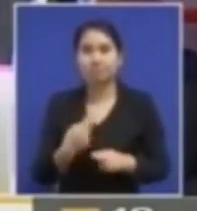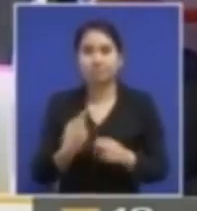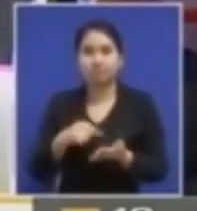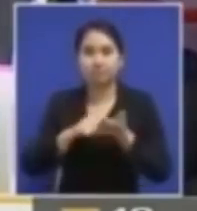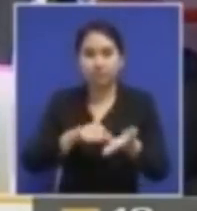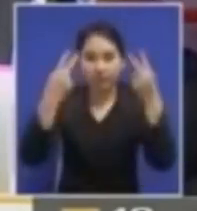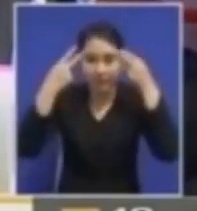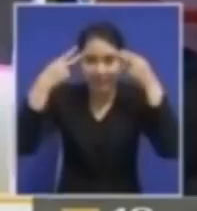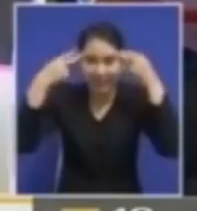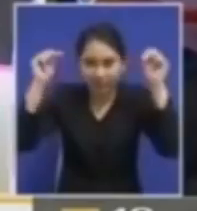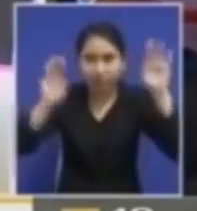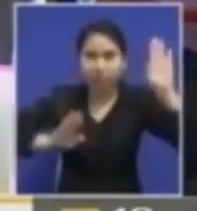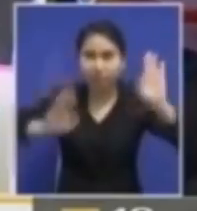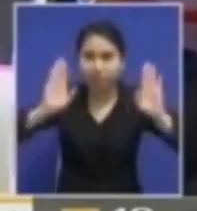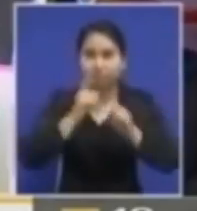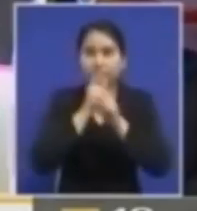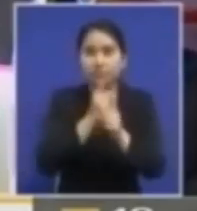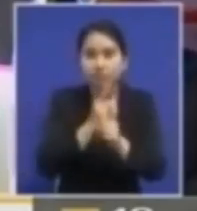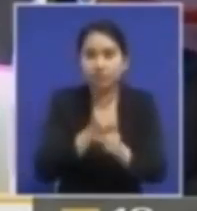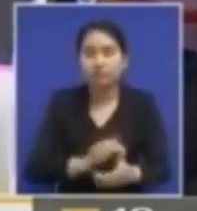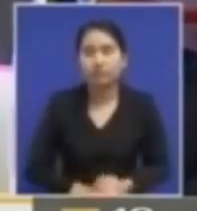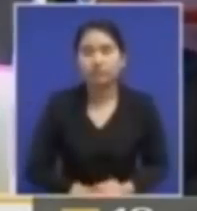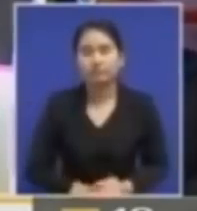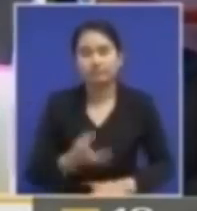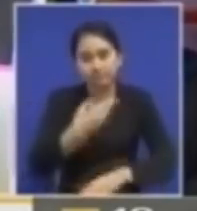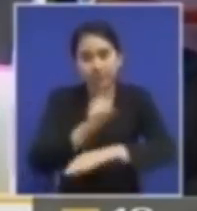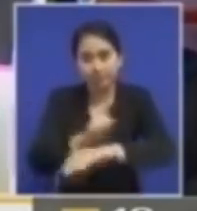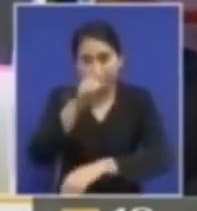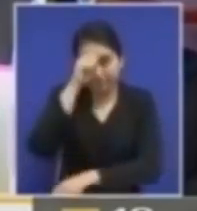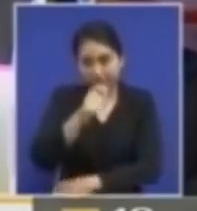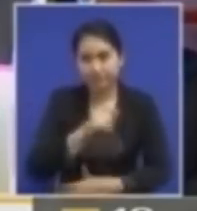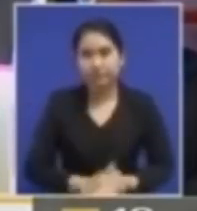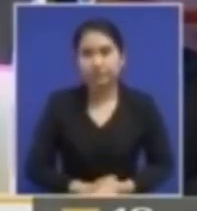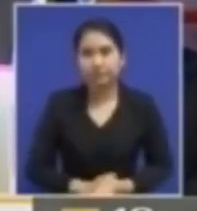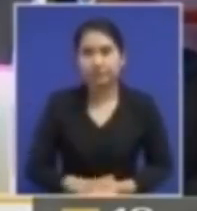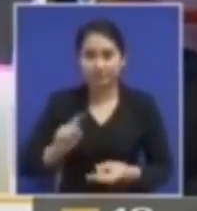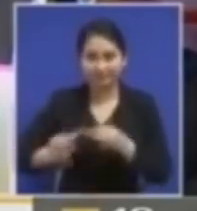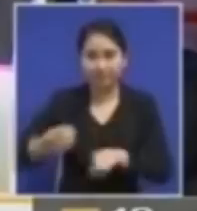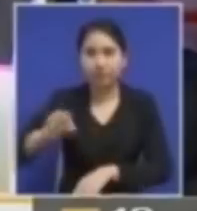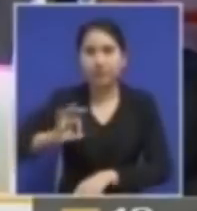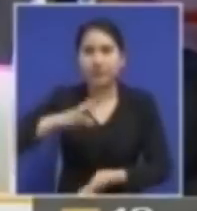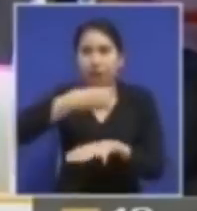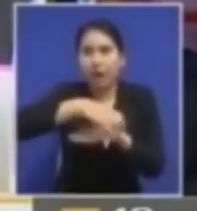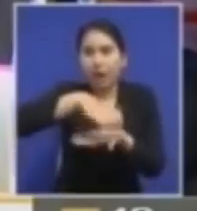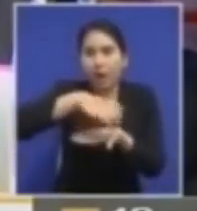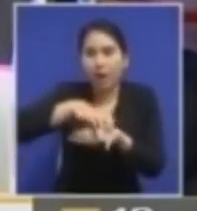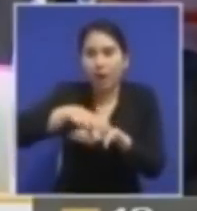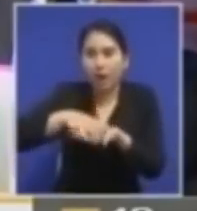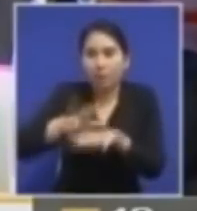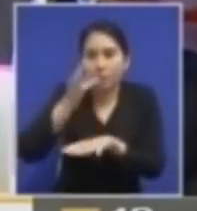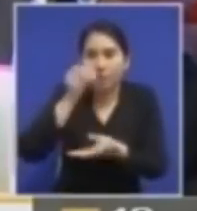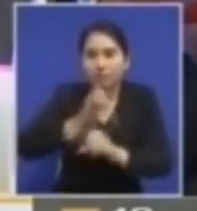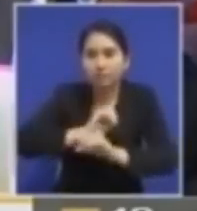ตยท่านประธานครับรายละเอียดเรื่องนี้เพื่อนสมาชิกจะได้ชี้ให้ท่านประธานเห็นเลยว่ามันเป็นอย่าง